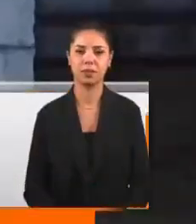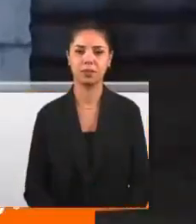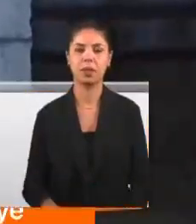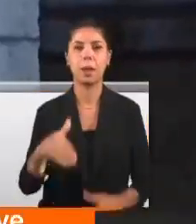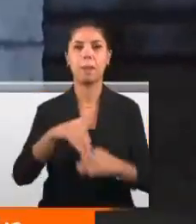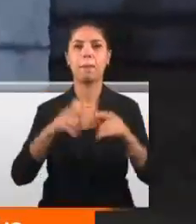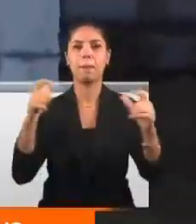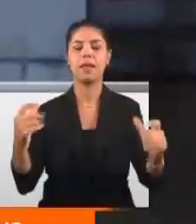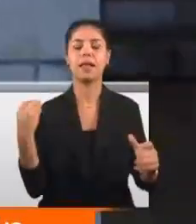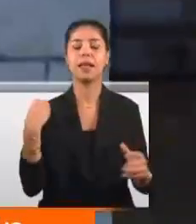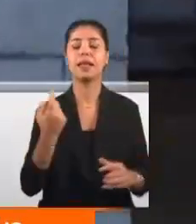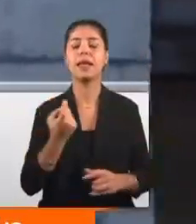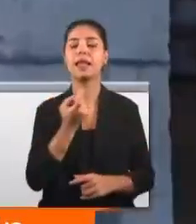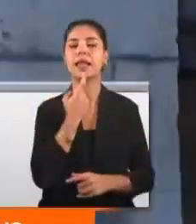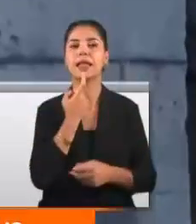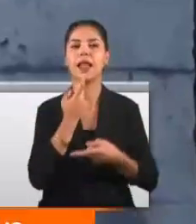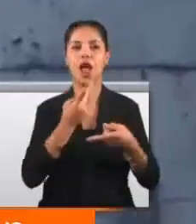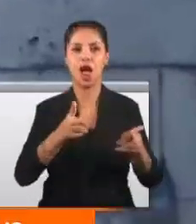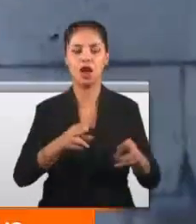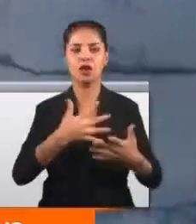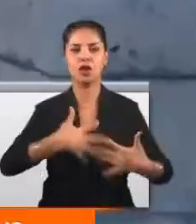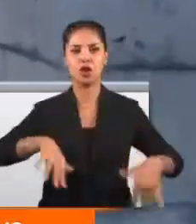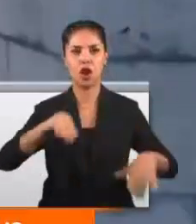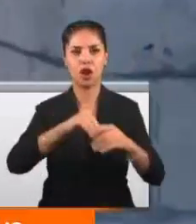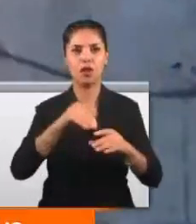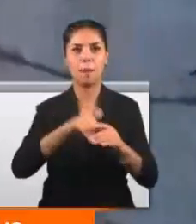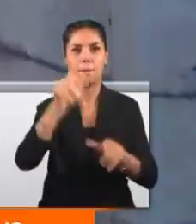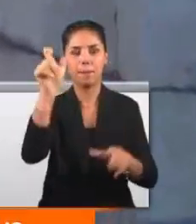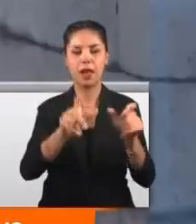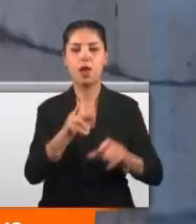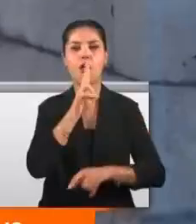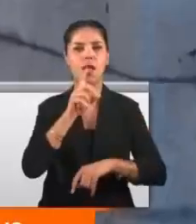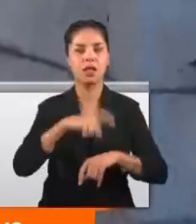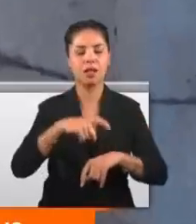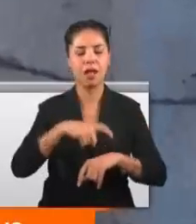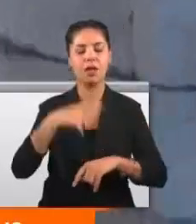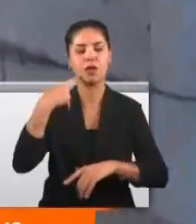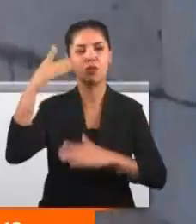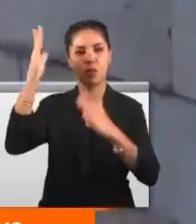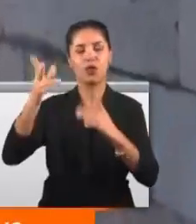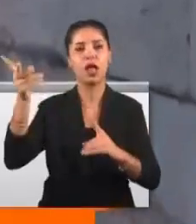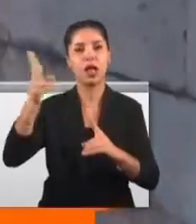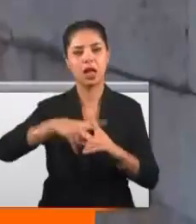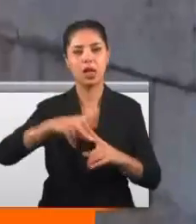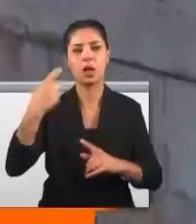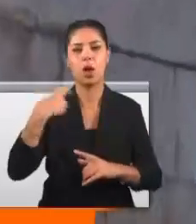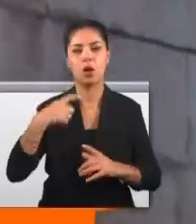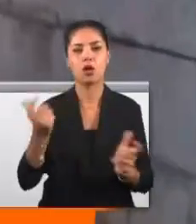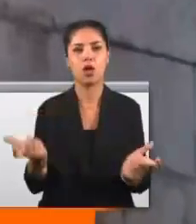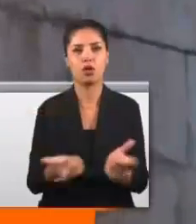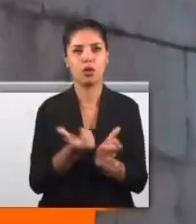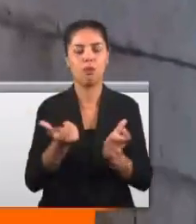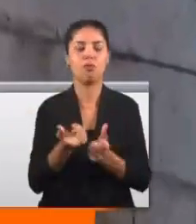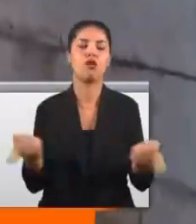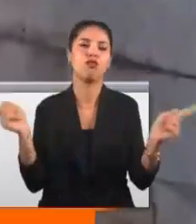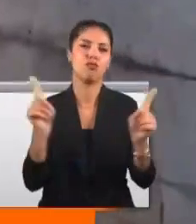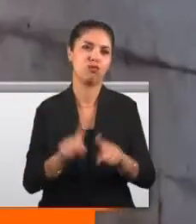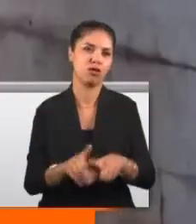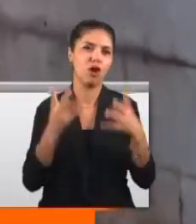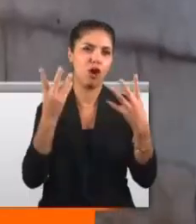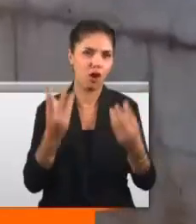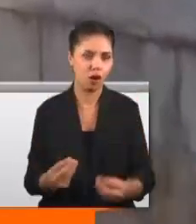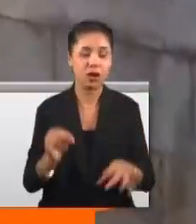Mecliste yeni yasama dönemi açılışı için milletvekilleri öğle saatlerinde Cumhurbaşkanı Erdoğan'ın da katıldığı özel oturumda bir araya